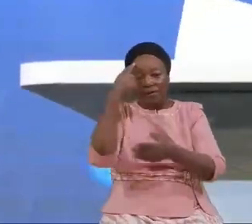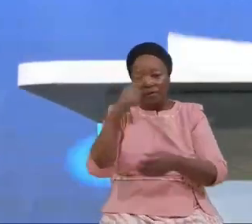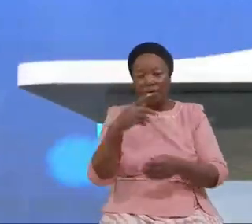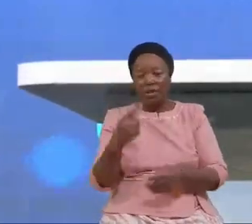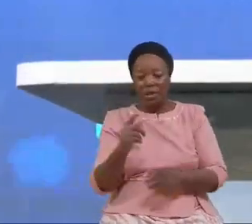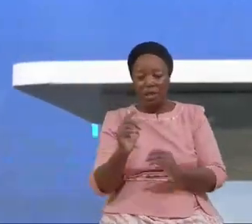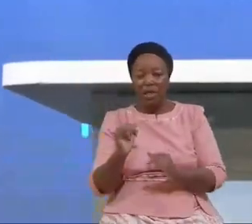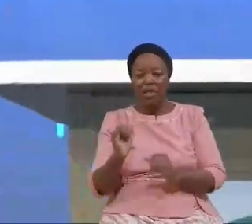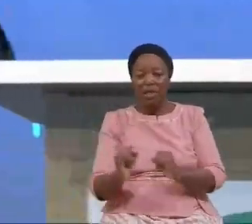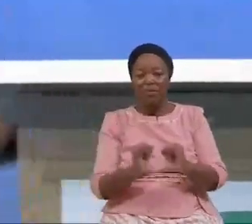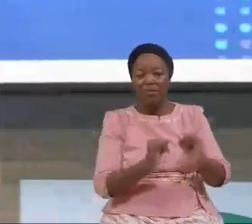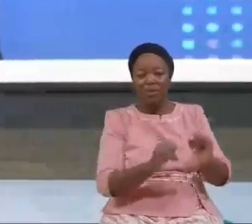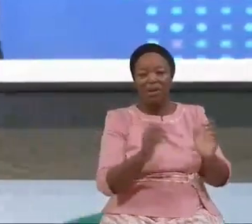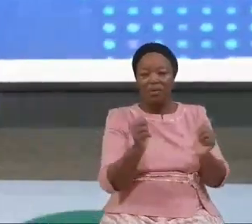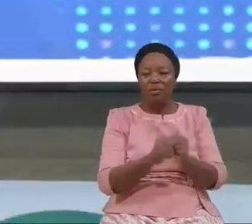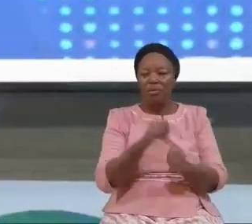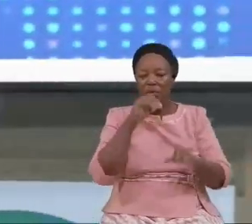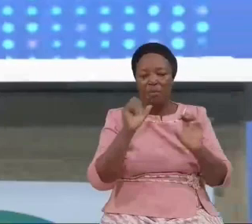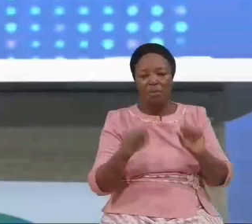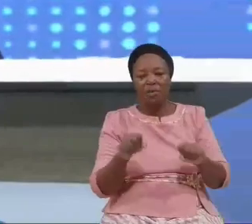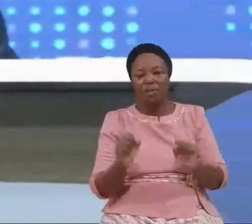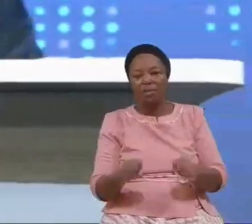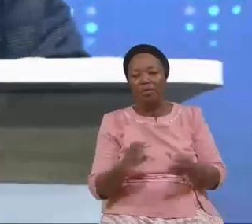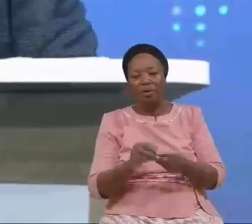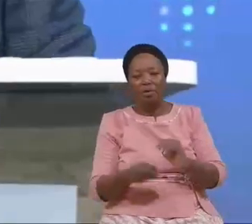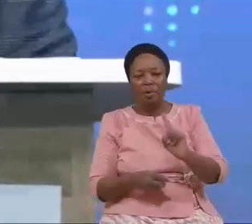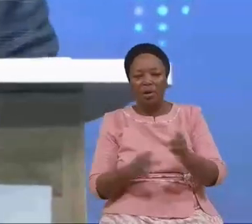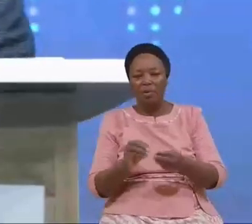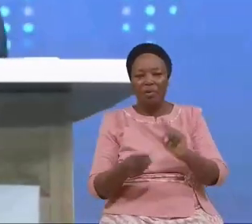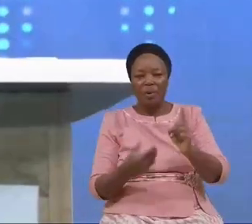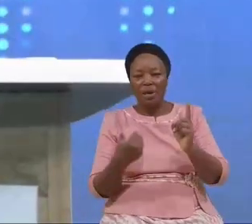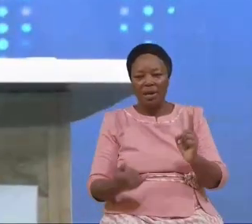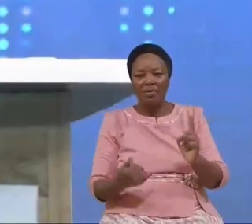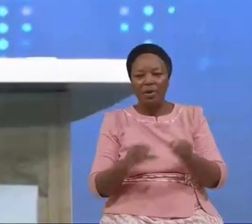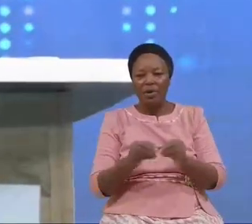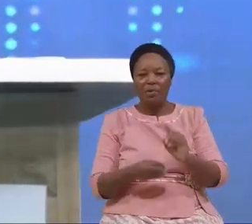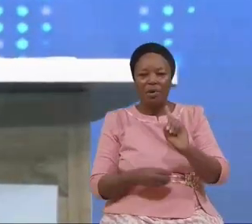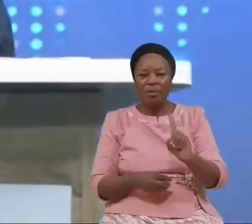personnes ayant des impossibilités voyons le premier élément